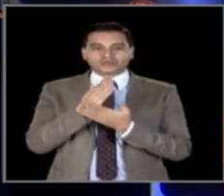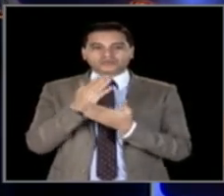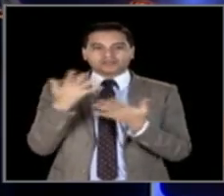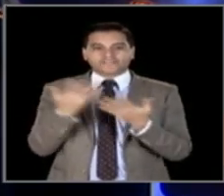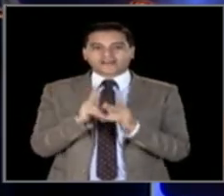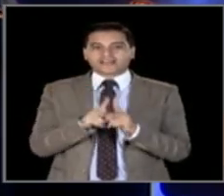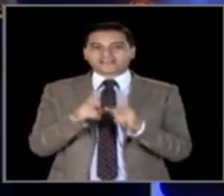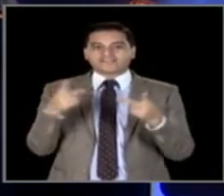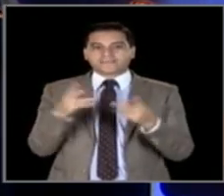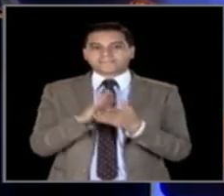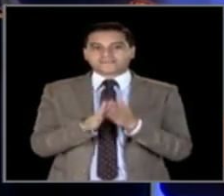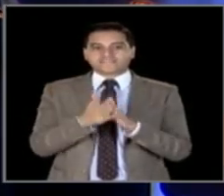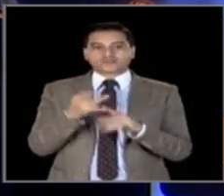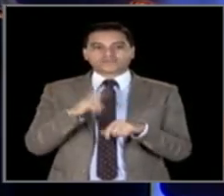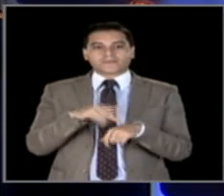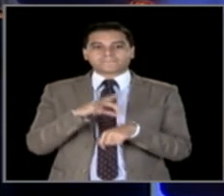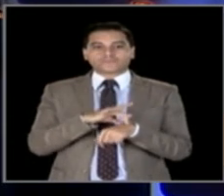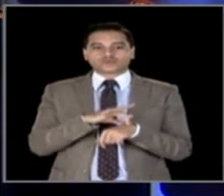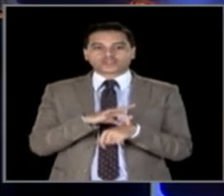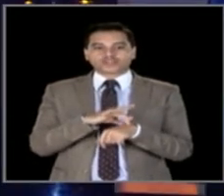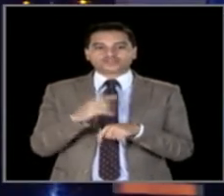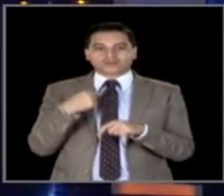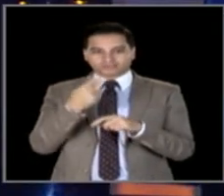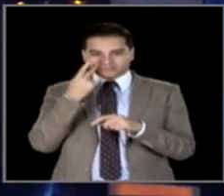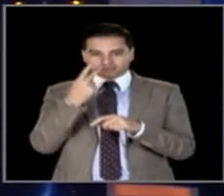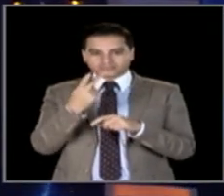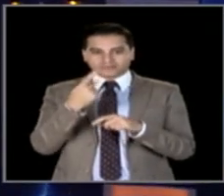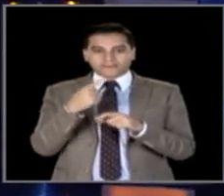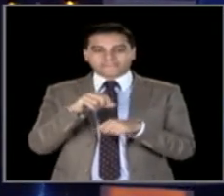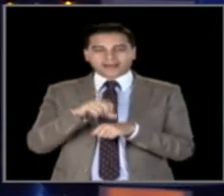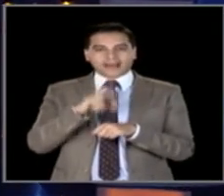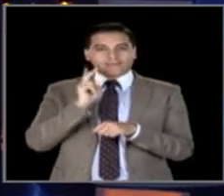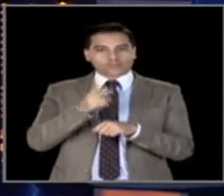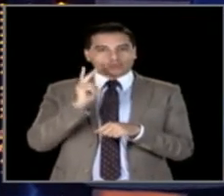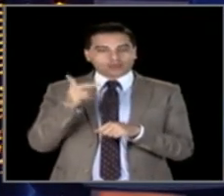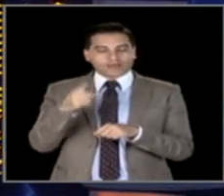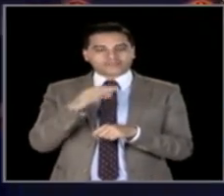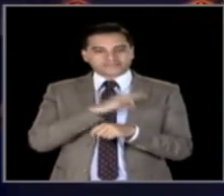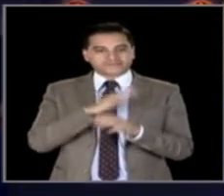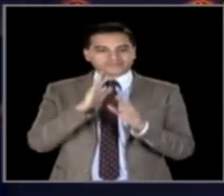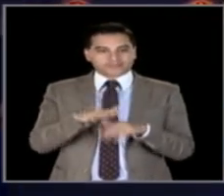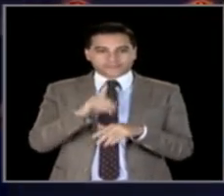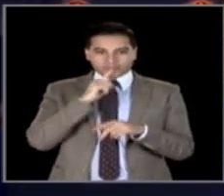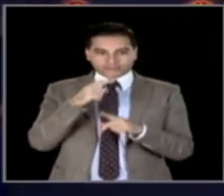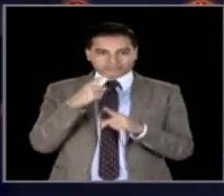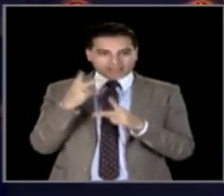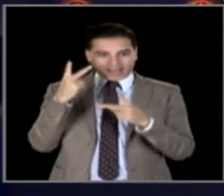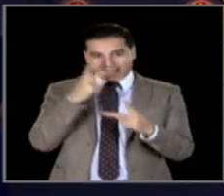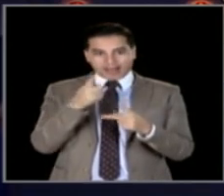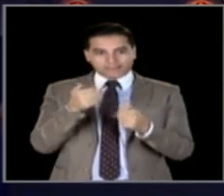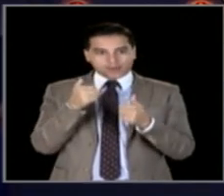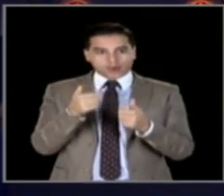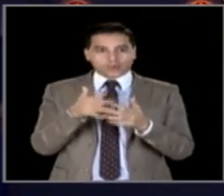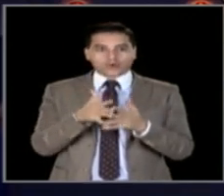كتير، انما لما اعمل مستشفى مثلا او كذا مستشفى مثلا في اماكن مختلفه ده اللي هتفرق اكتر. والله بص، احلام حلوه كبيره،